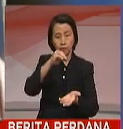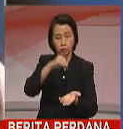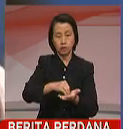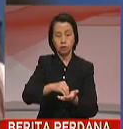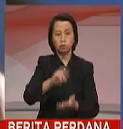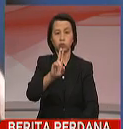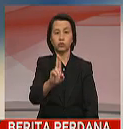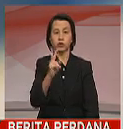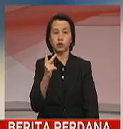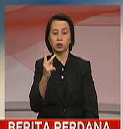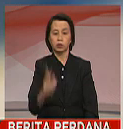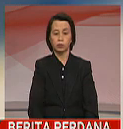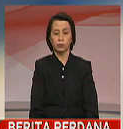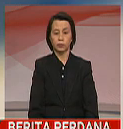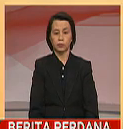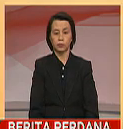di United Kingdom.